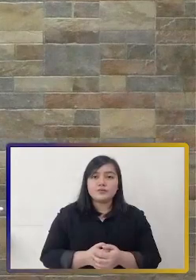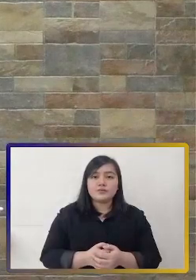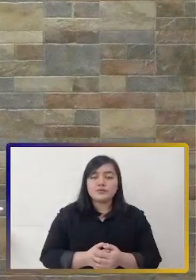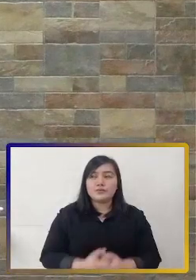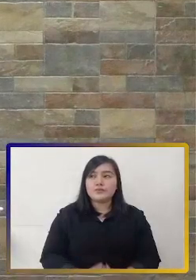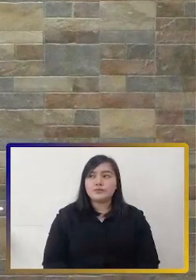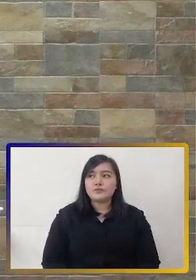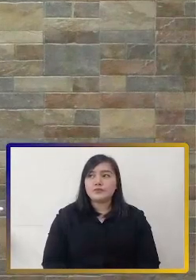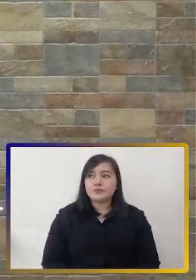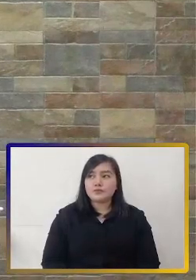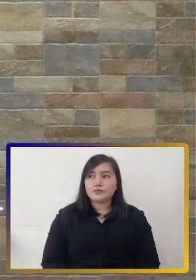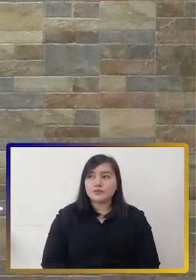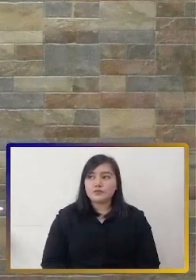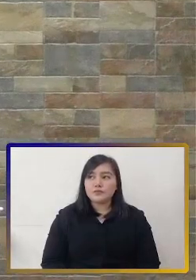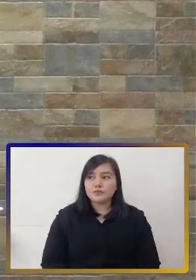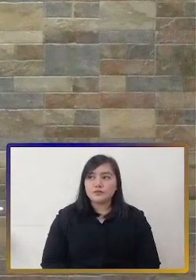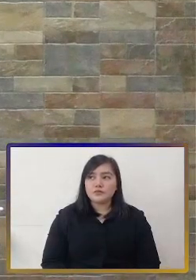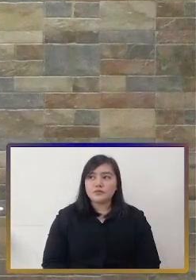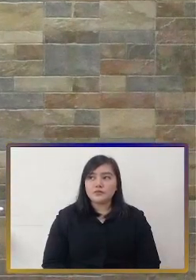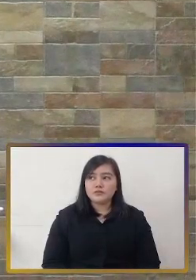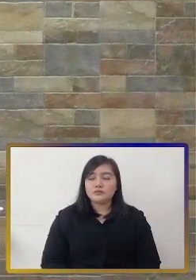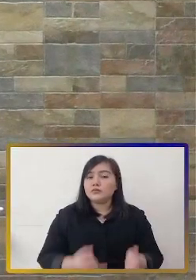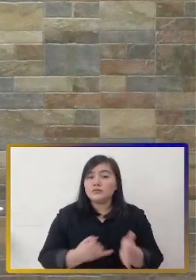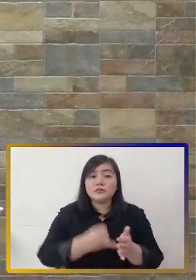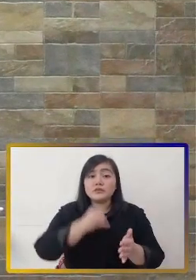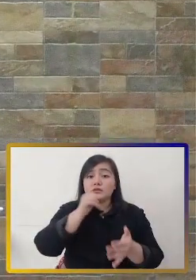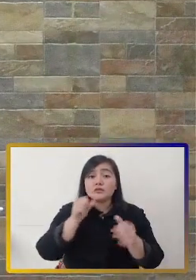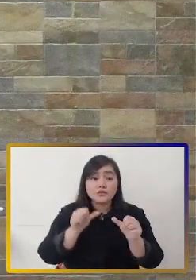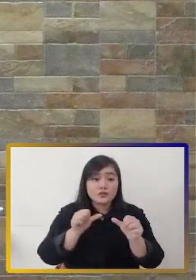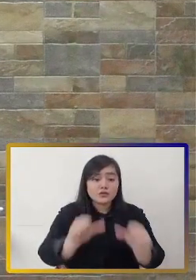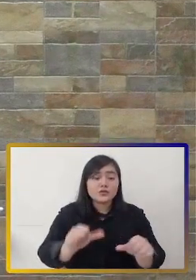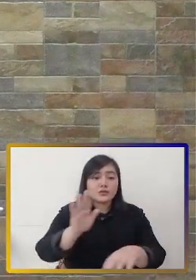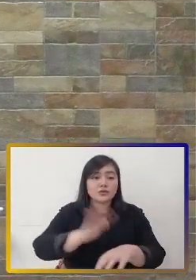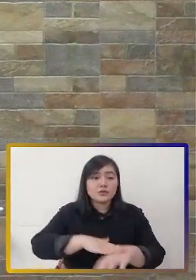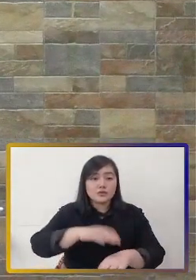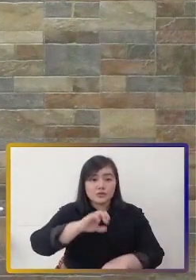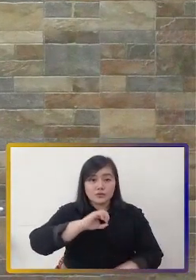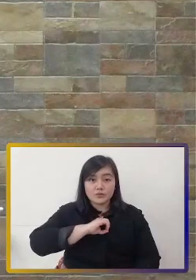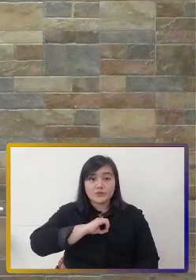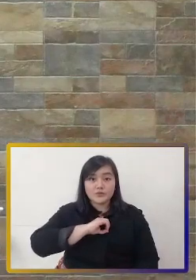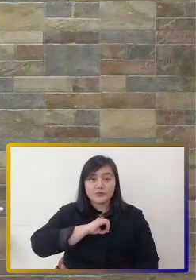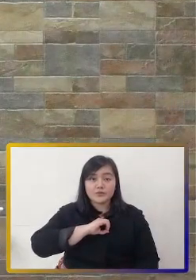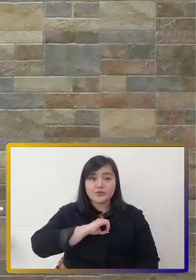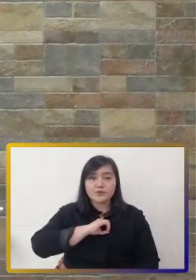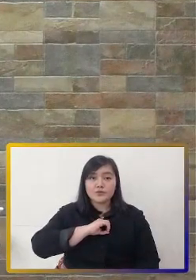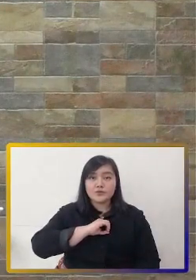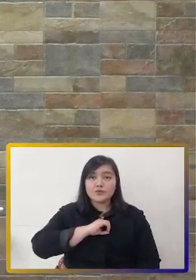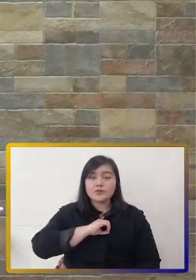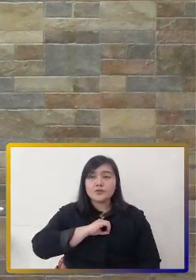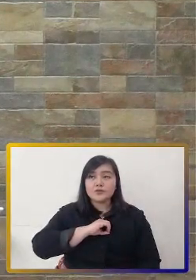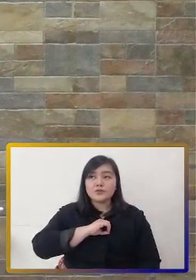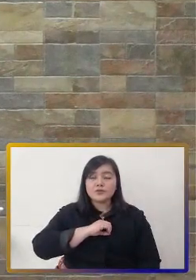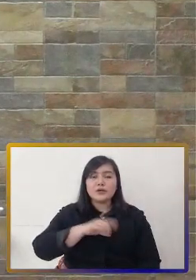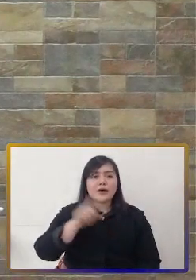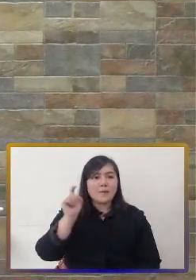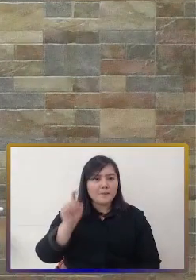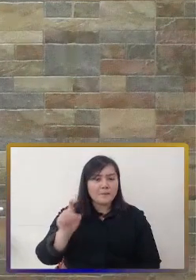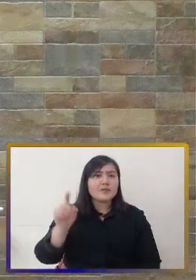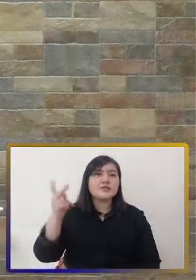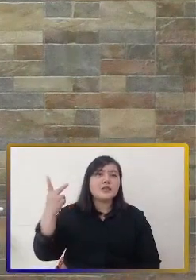course, it will not continue by its own. Nakuha niyo po yung point. Kailangan merong